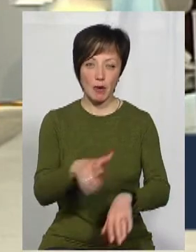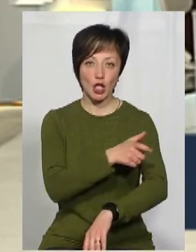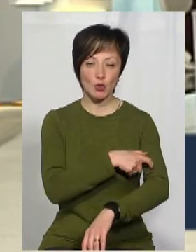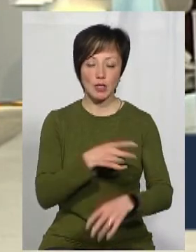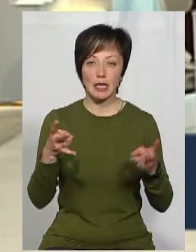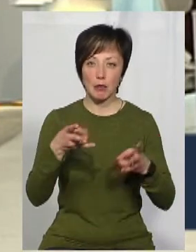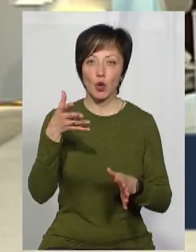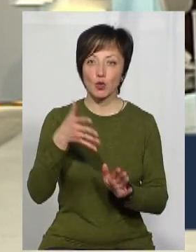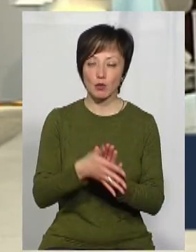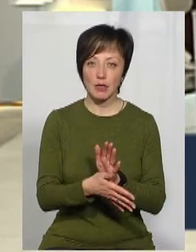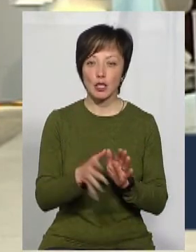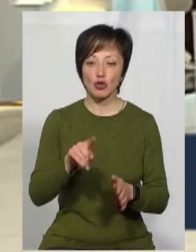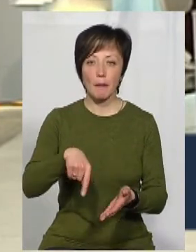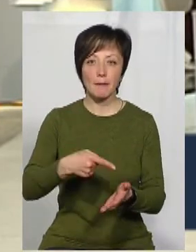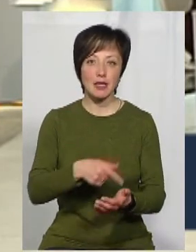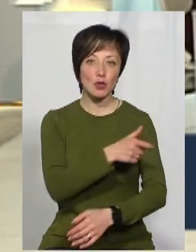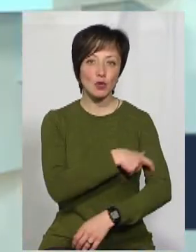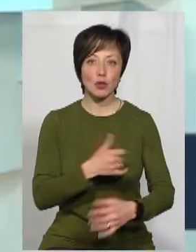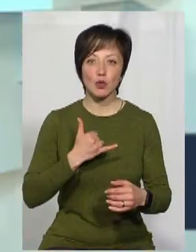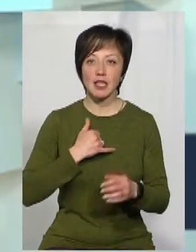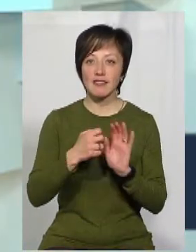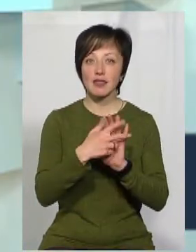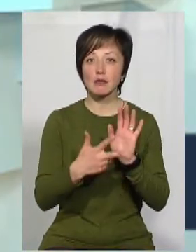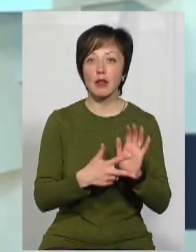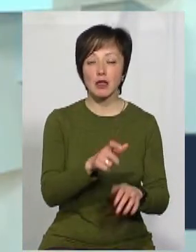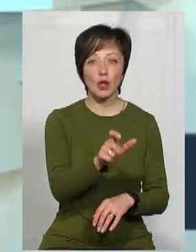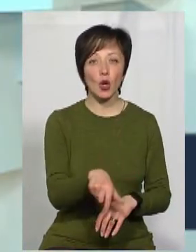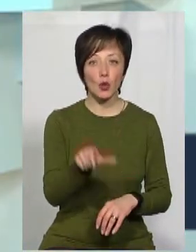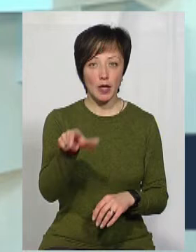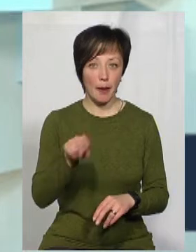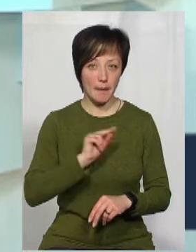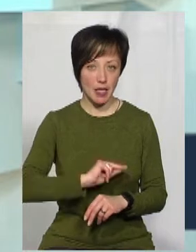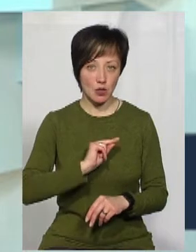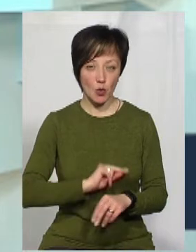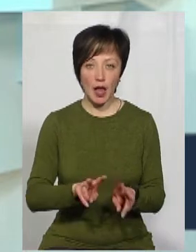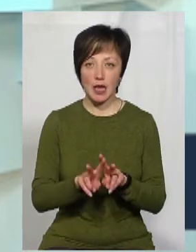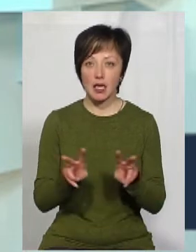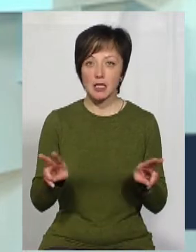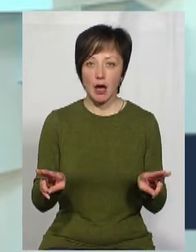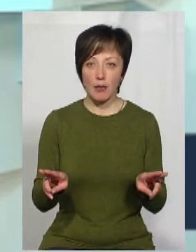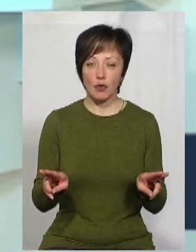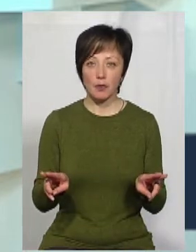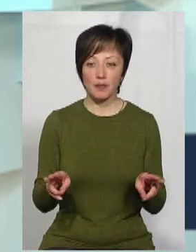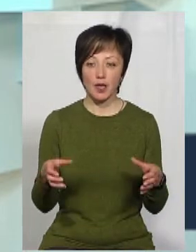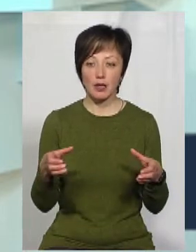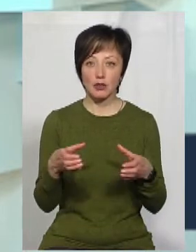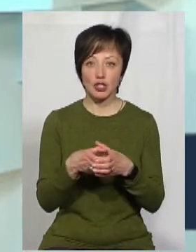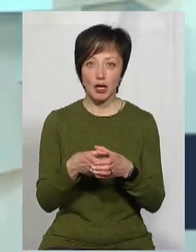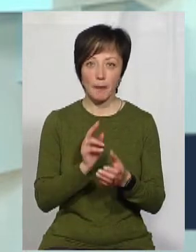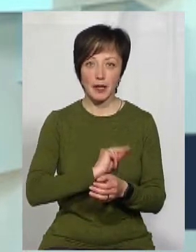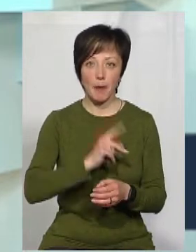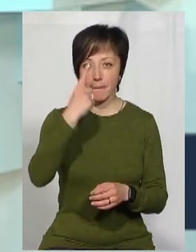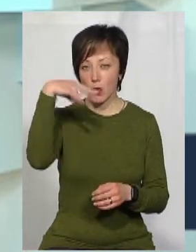тут треба розуміти, що в муніципальній дружині в нас наразі 18 людей працює. Так само штатної